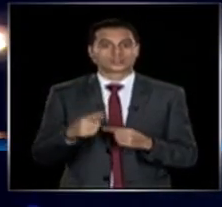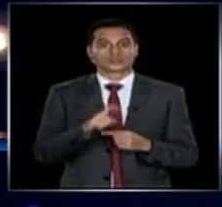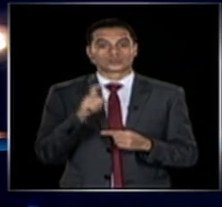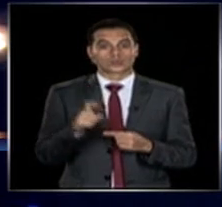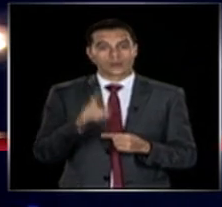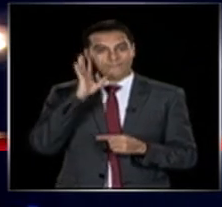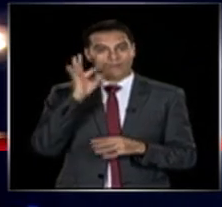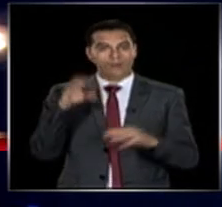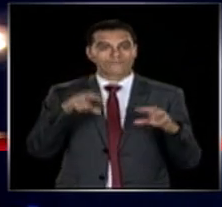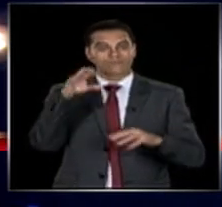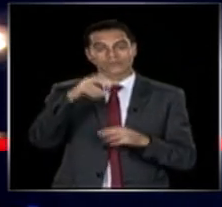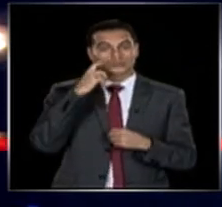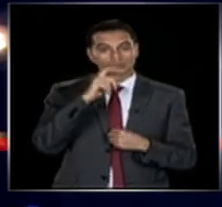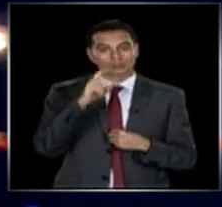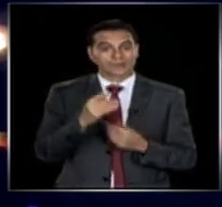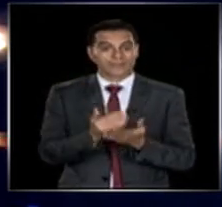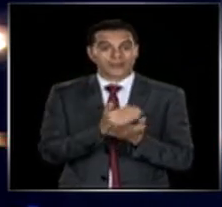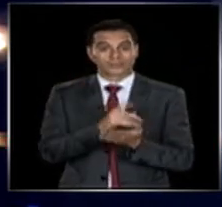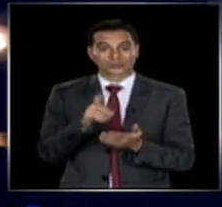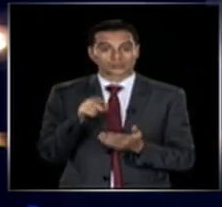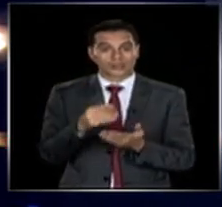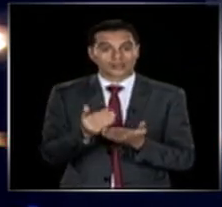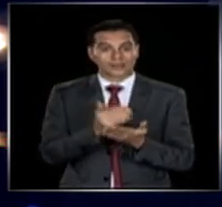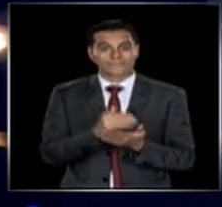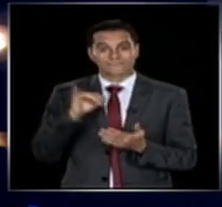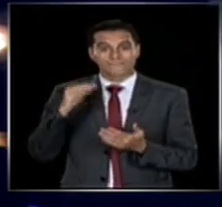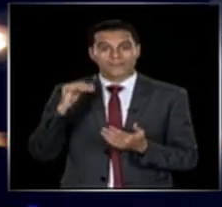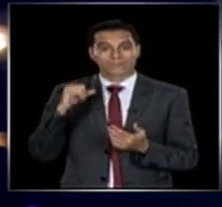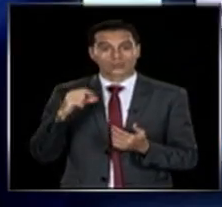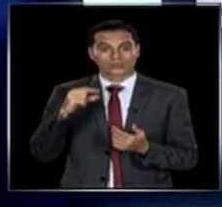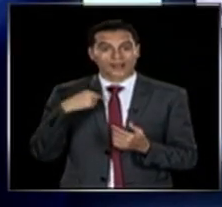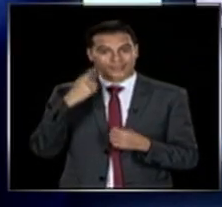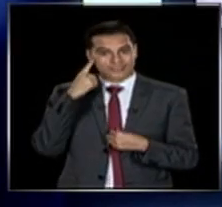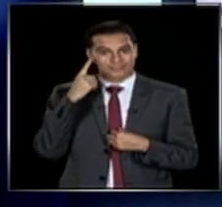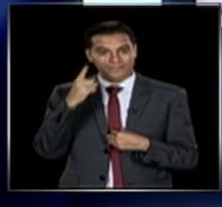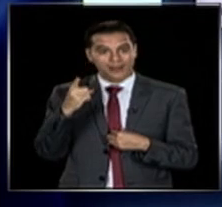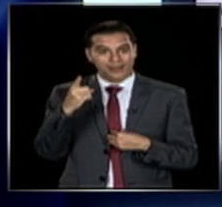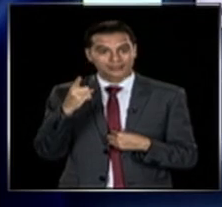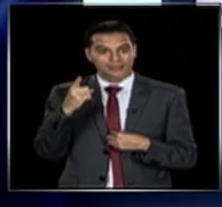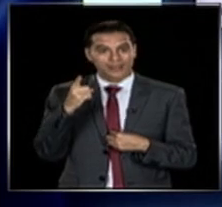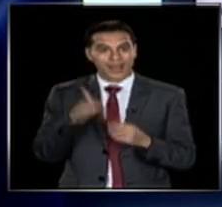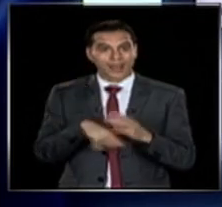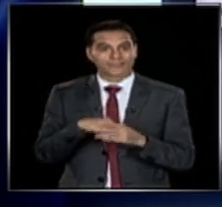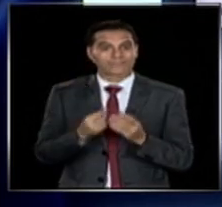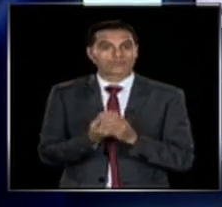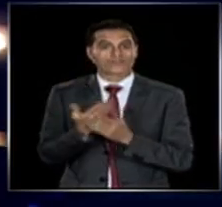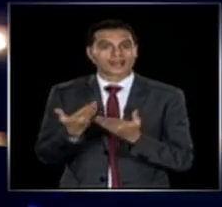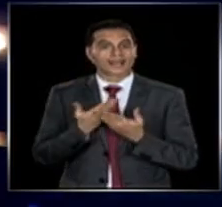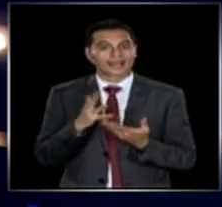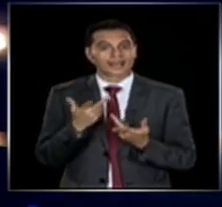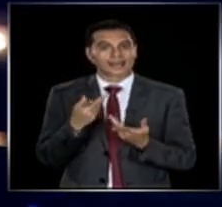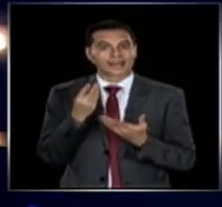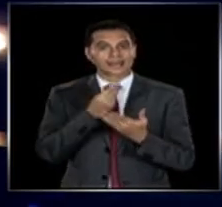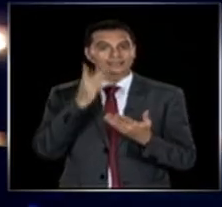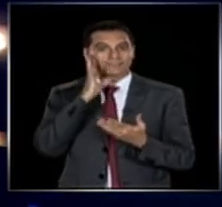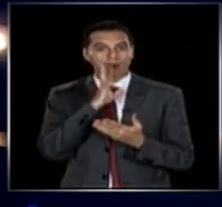في اللوحات والمعالم، ولكن قبل السؤال محمود أنا سمعت إن أنت عامل لي مفاجأة. إيه موضوع اللوحة ده